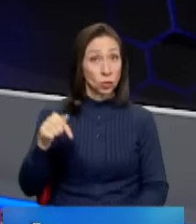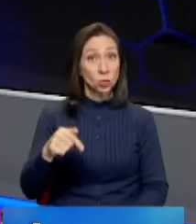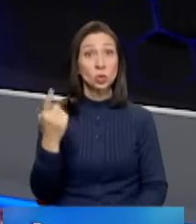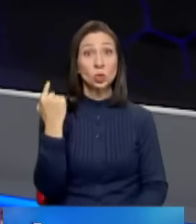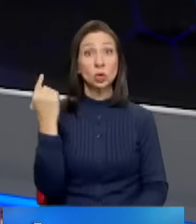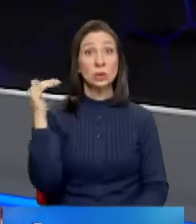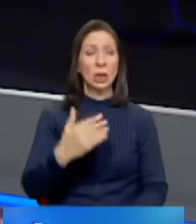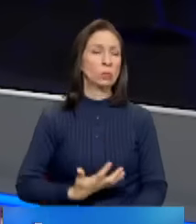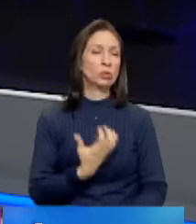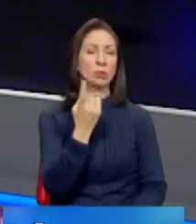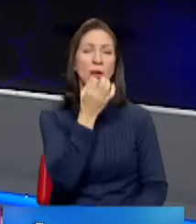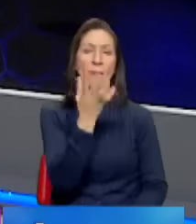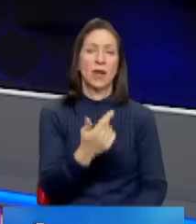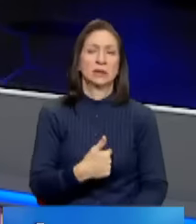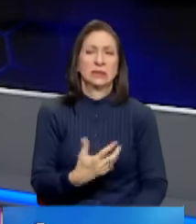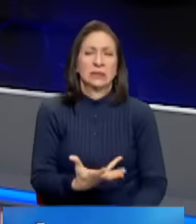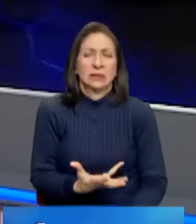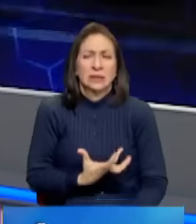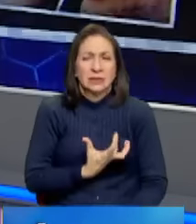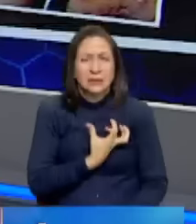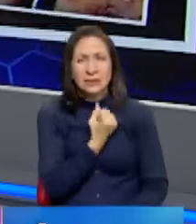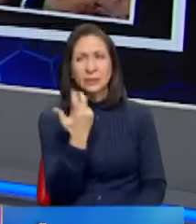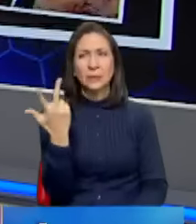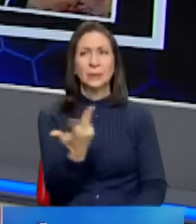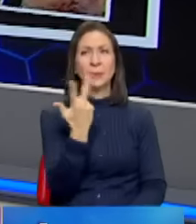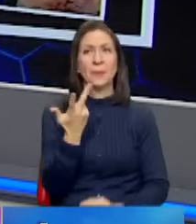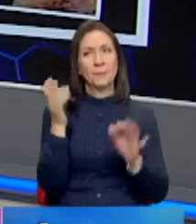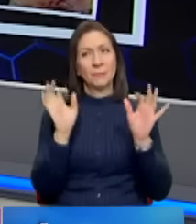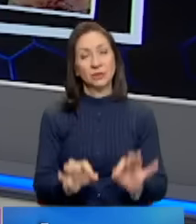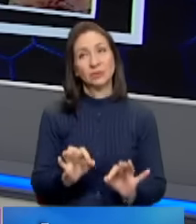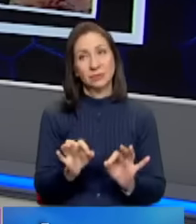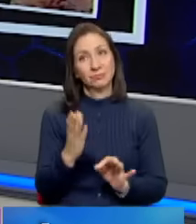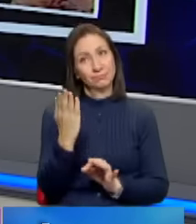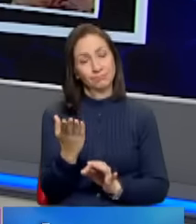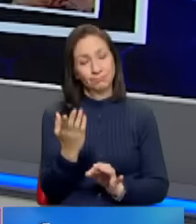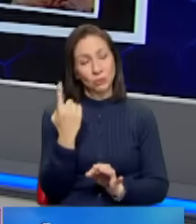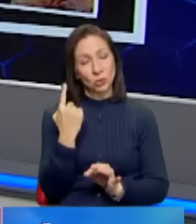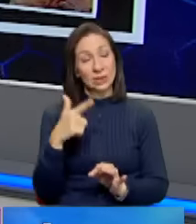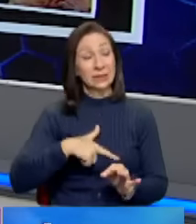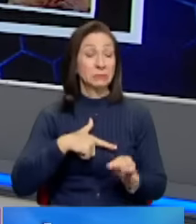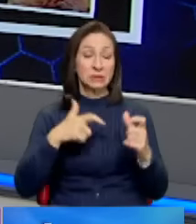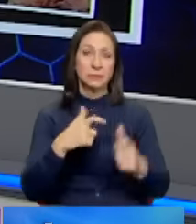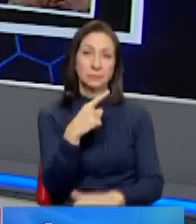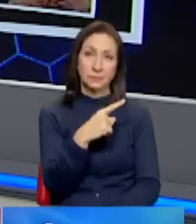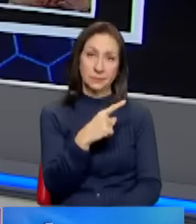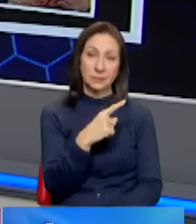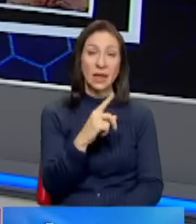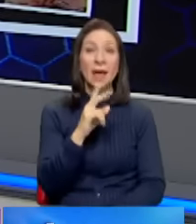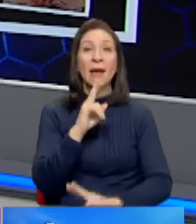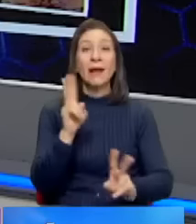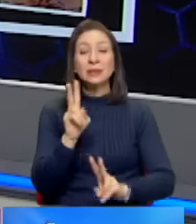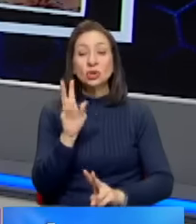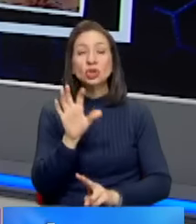dün gelen acı bir haberle, yüreğimizin yandığı acı bir haberle başlayacağız ne yazık ki. Dün İzmir'de elektrikli